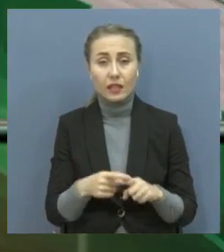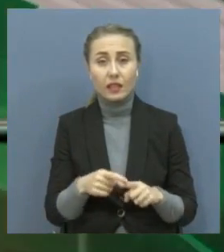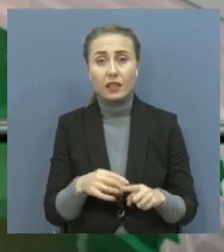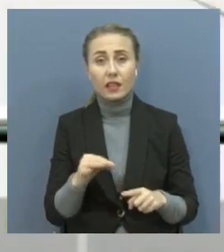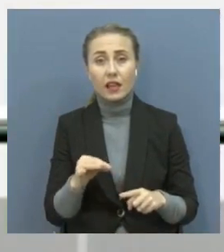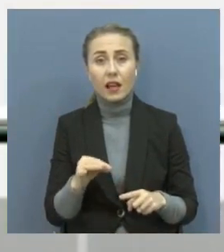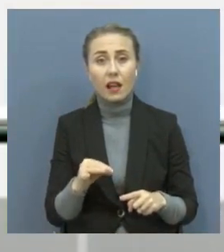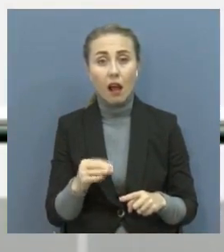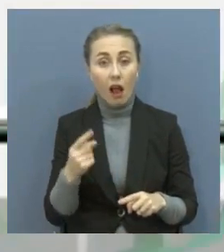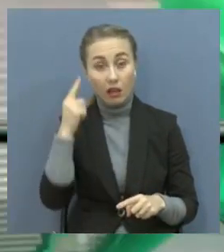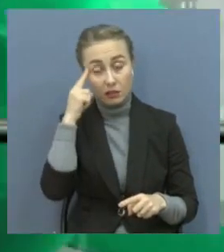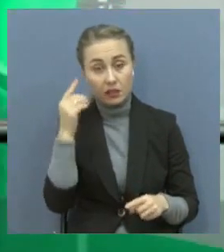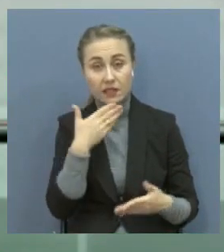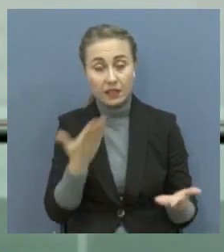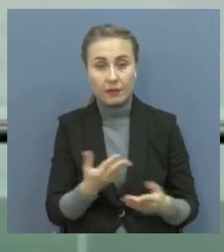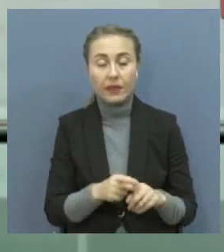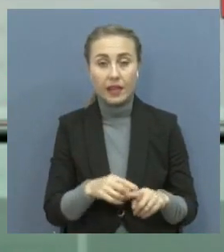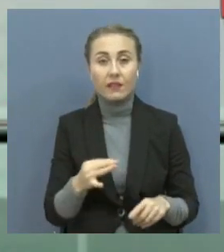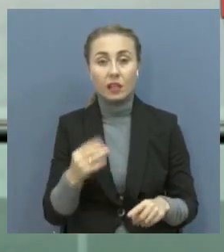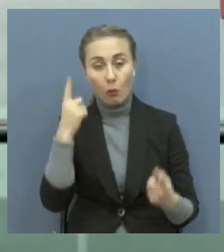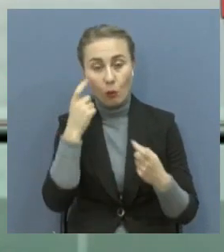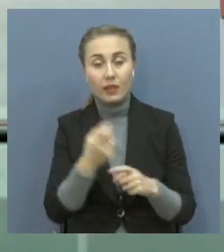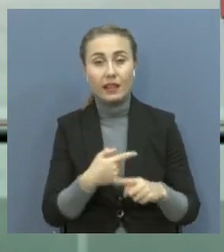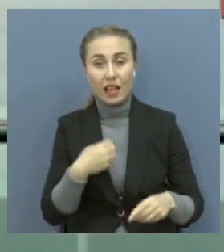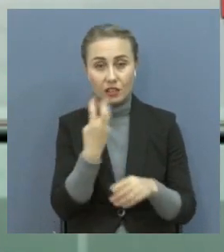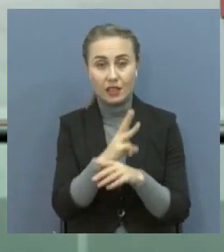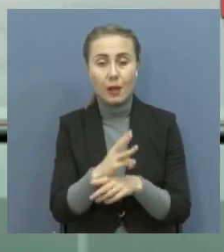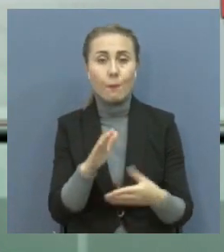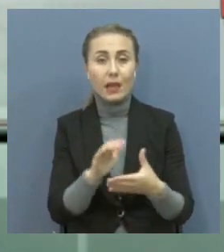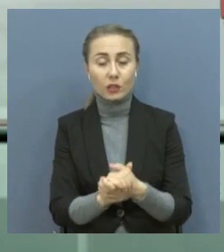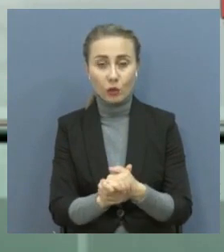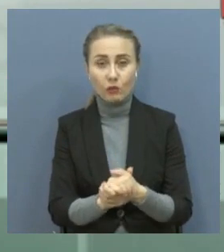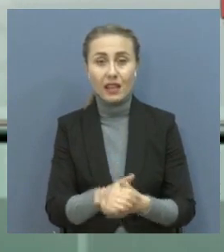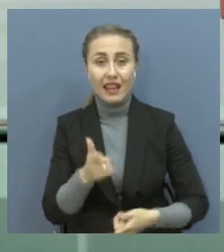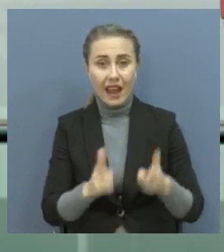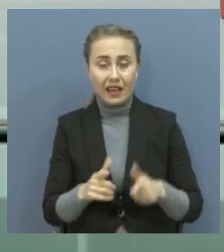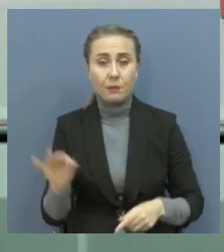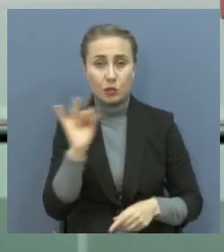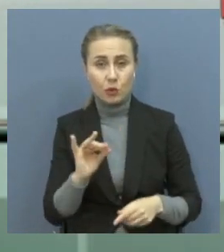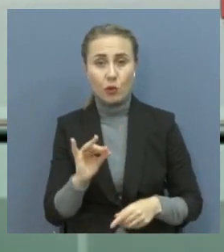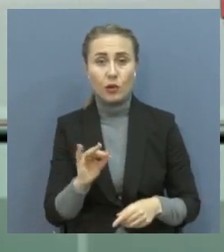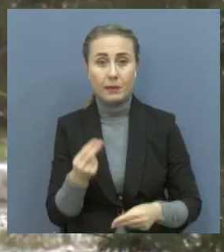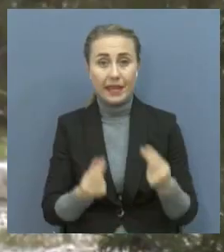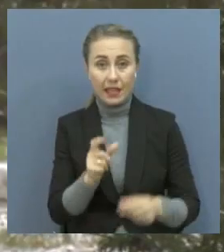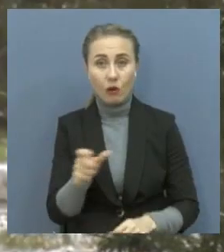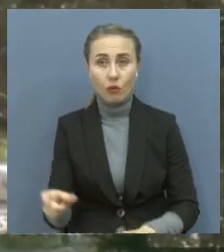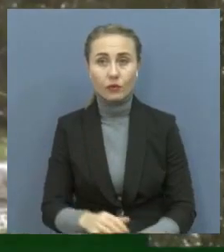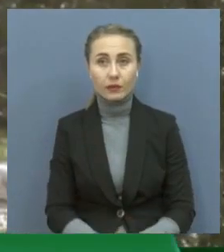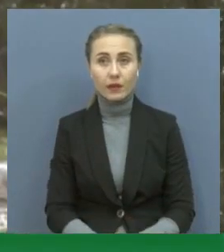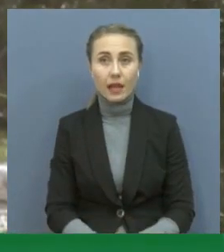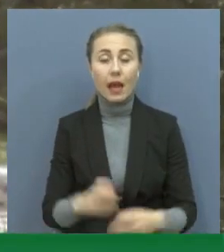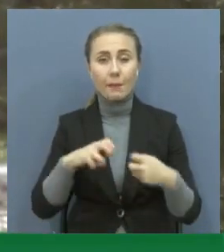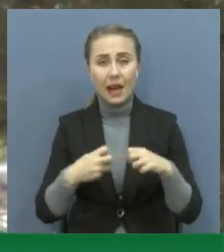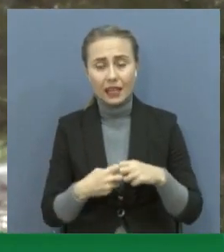сознание отнюдь. В этом убедился и наш корреспондент, познакомившись с реальными историями игроков.